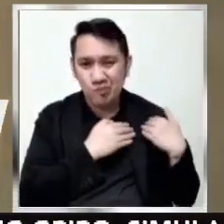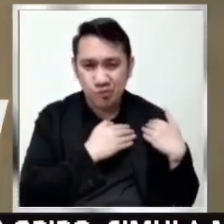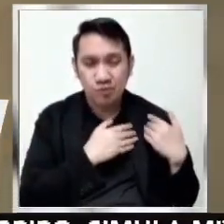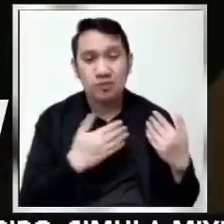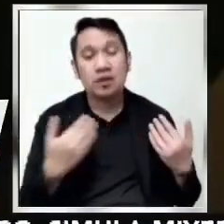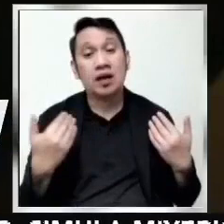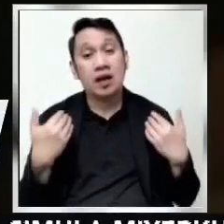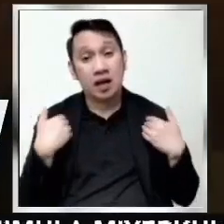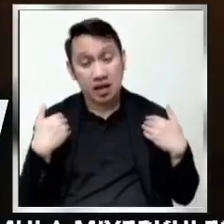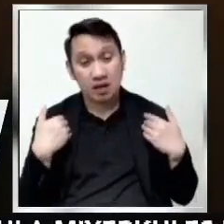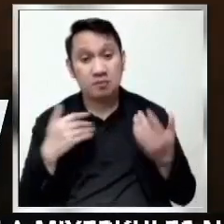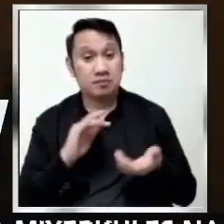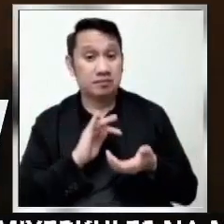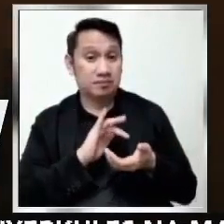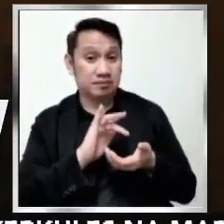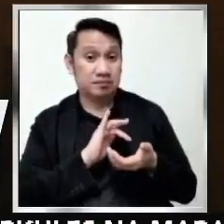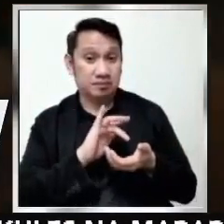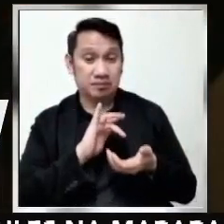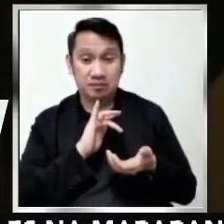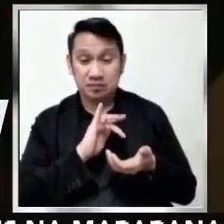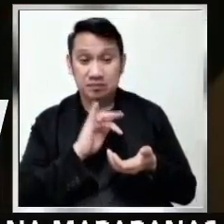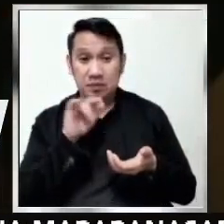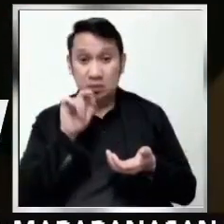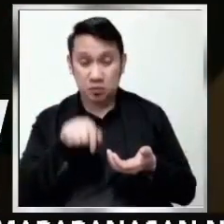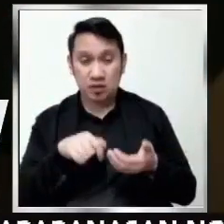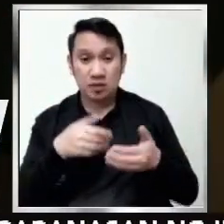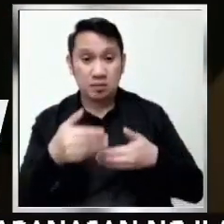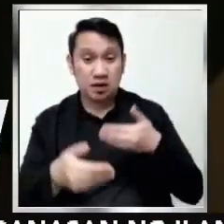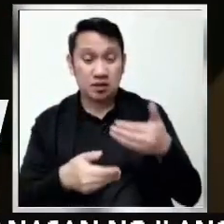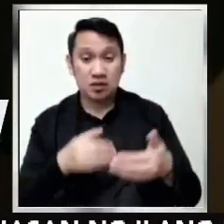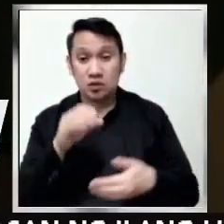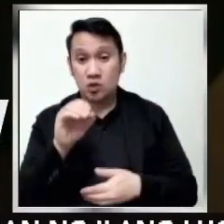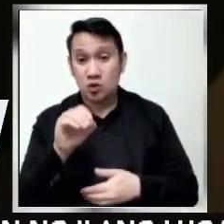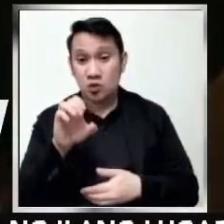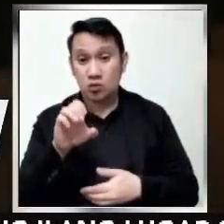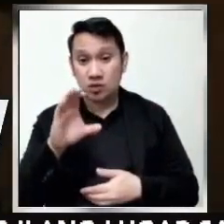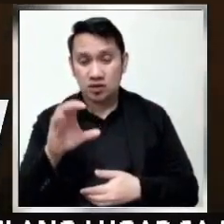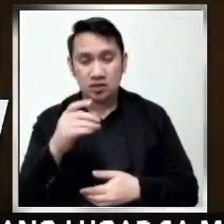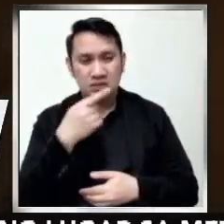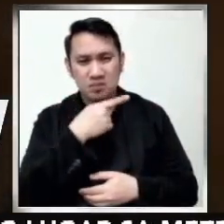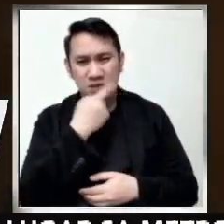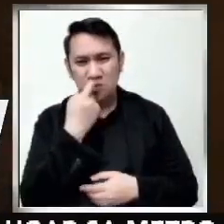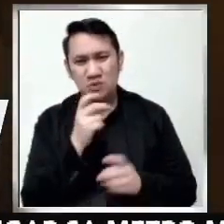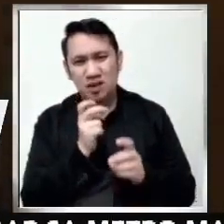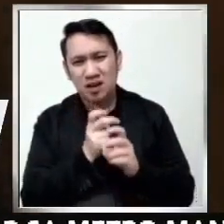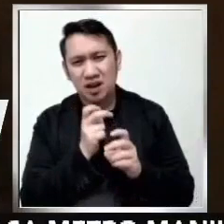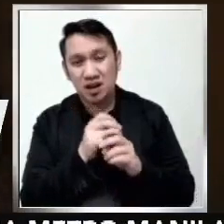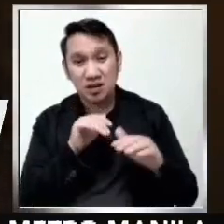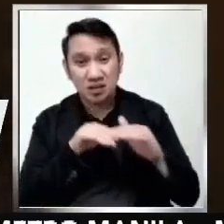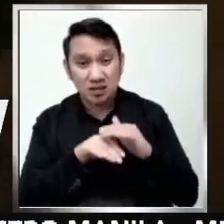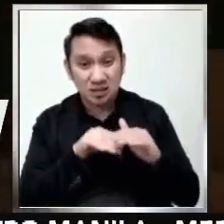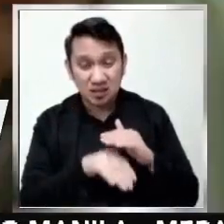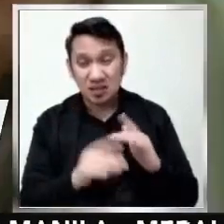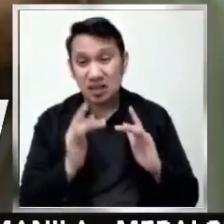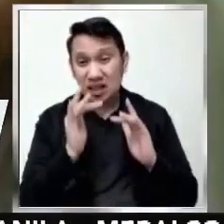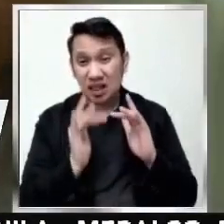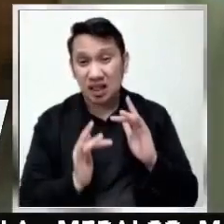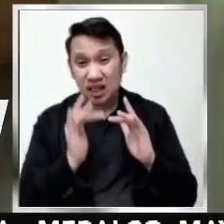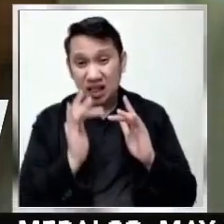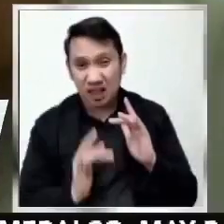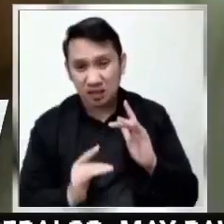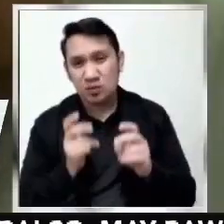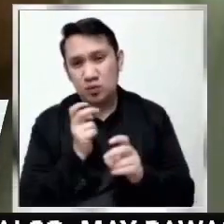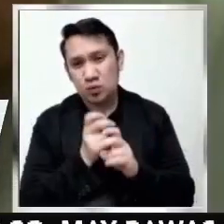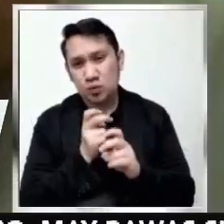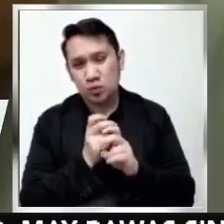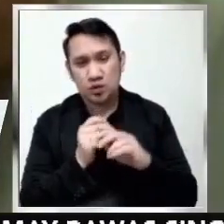naman ngayon para magproseso ng OEC. Kaso ang hirap daw i-access kapag mahina ang internet sa lugar mo. Ang directive